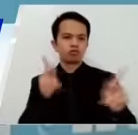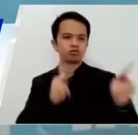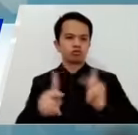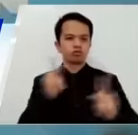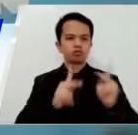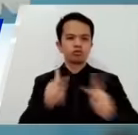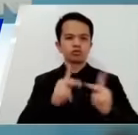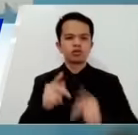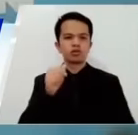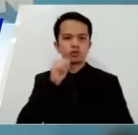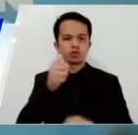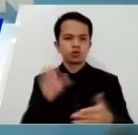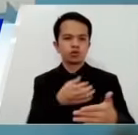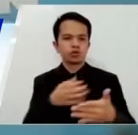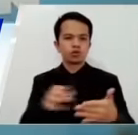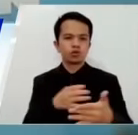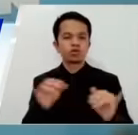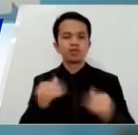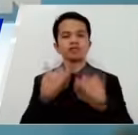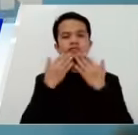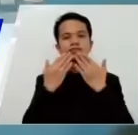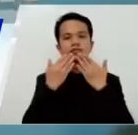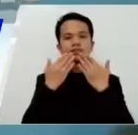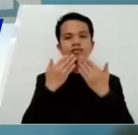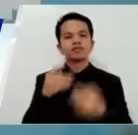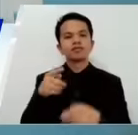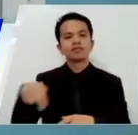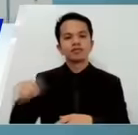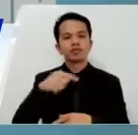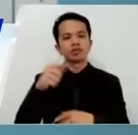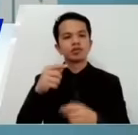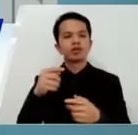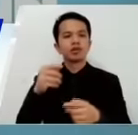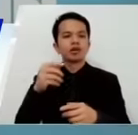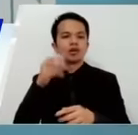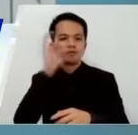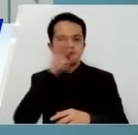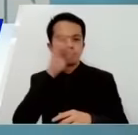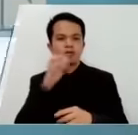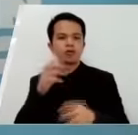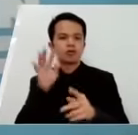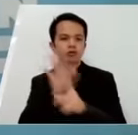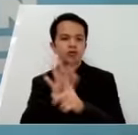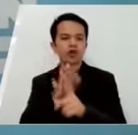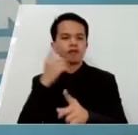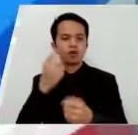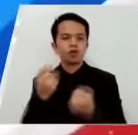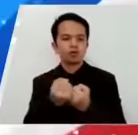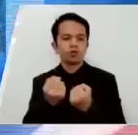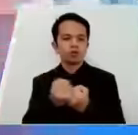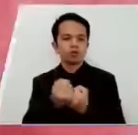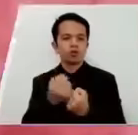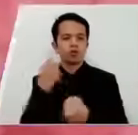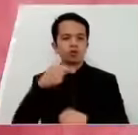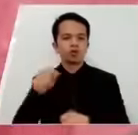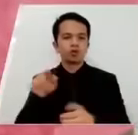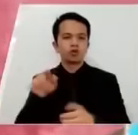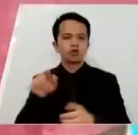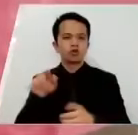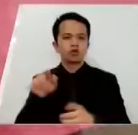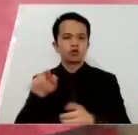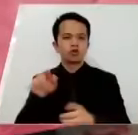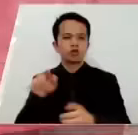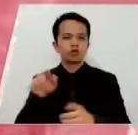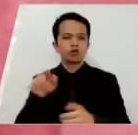bukas. Pinasalamatan naman niya ang fellow fans para sa pagmamahal at suporta na ibinibigay nila sa singer. On the way